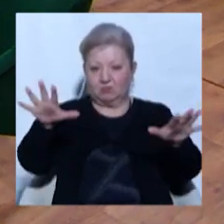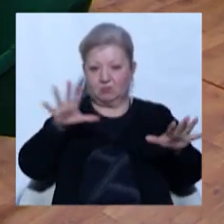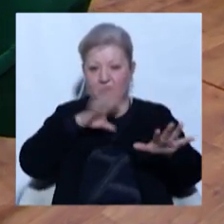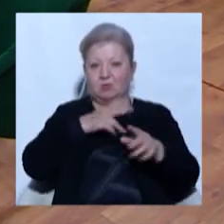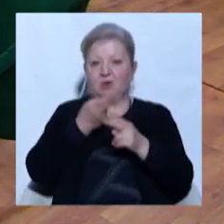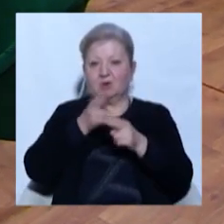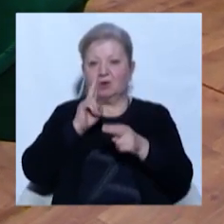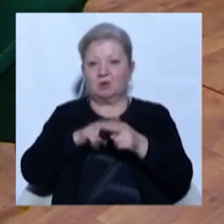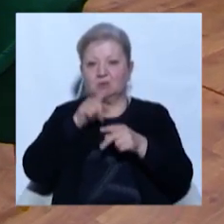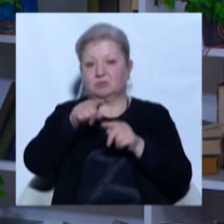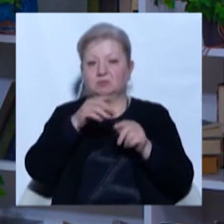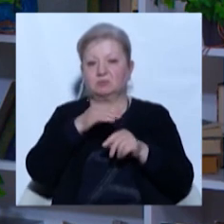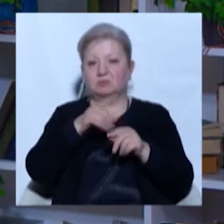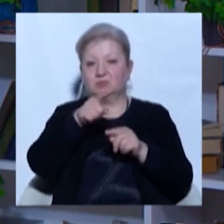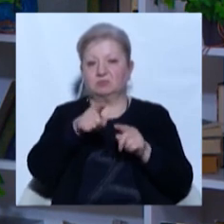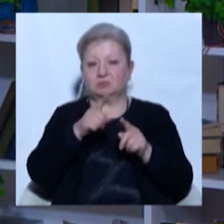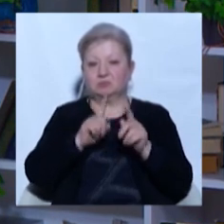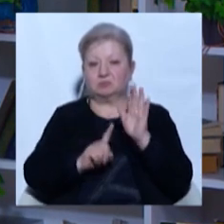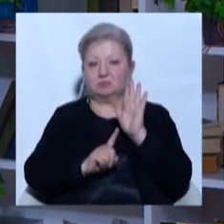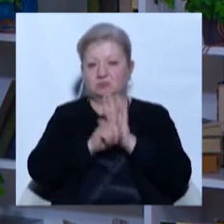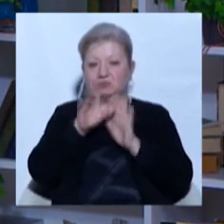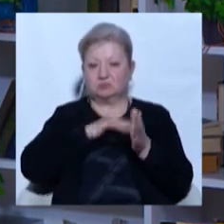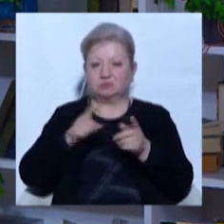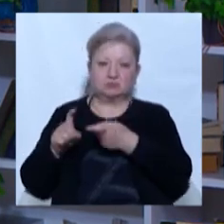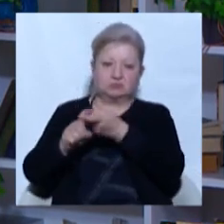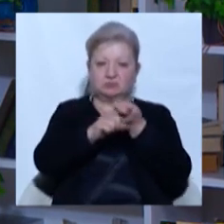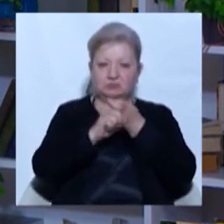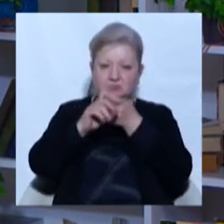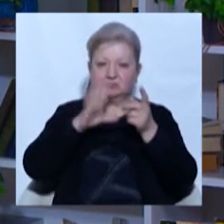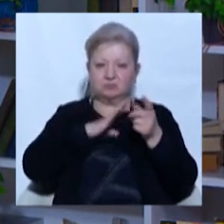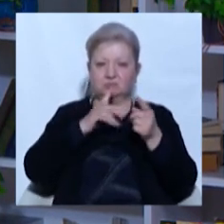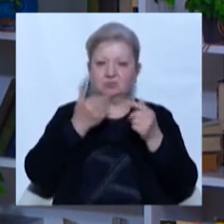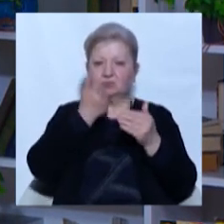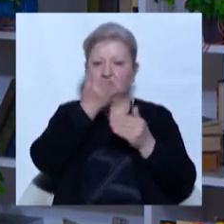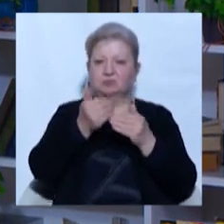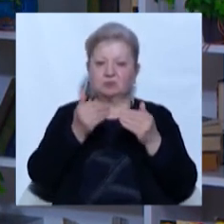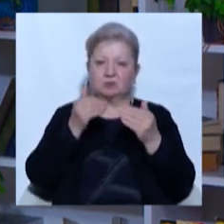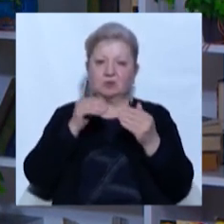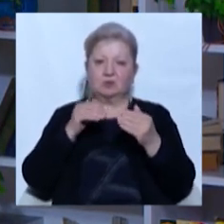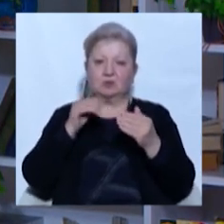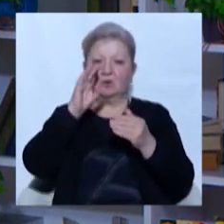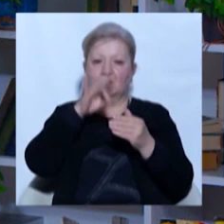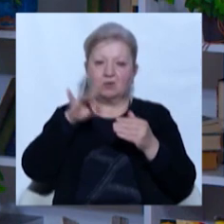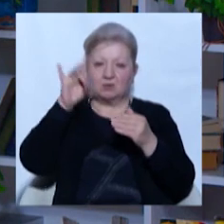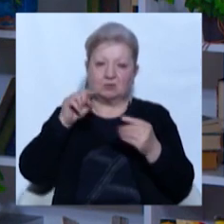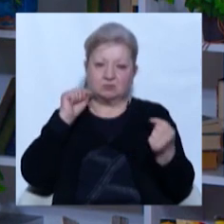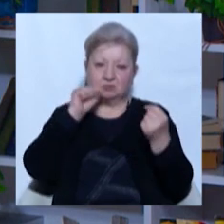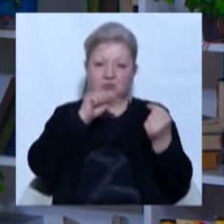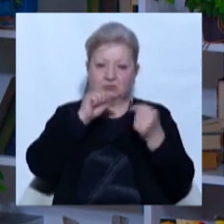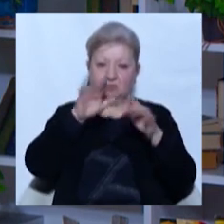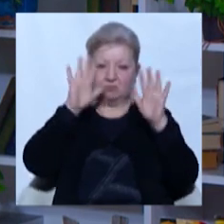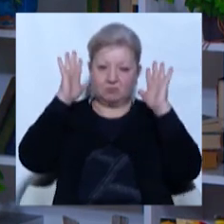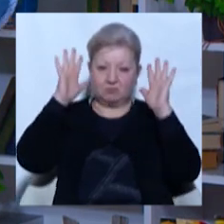სწორედ ამიტომ დაიწყო ასეთი მასშტაბური რეფორმა ეკლესიაში და მისი რელიგიის დაპირისპირება მაზდიანურ რელიგიის